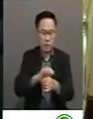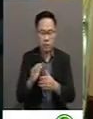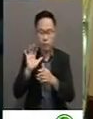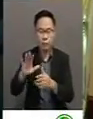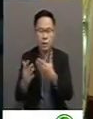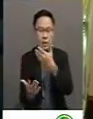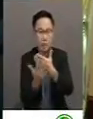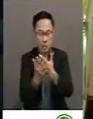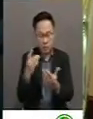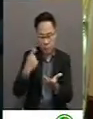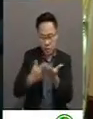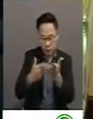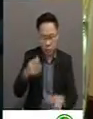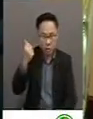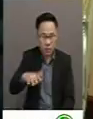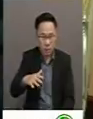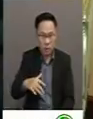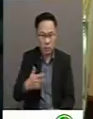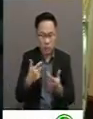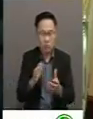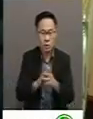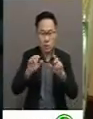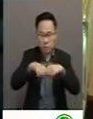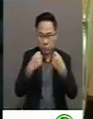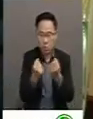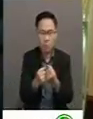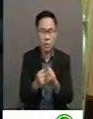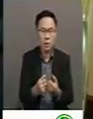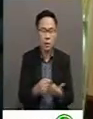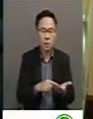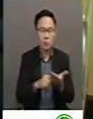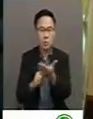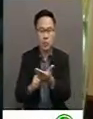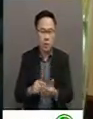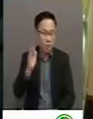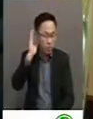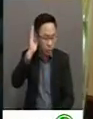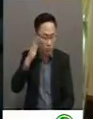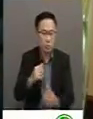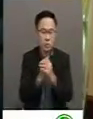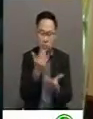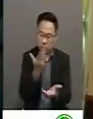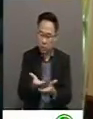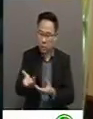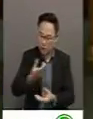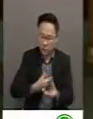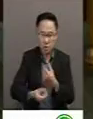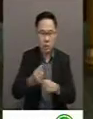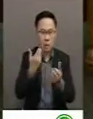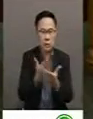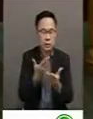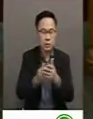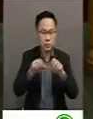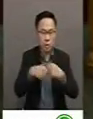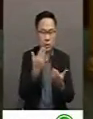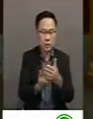มาฝากขังพร้อมคัดค้านการประกันตัวด้วยจากนั้นทางสมาคมก็มีการยื่นข้อเสนอให้นายโมฉีจินนำเงินให้สมาคม10ล้